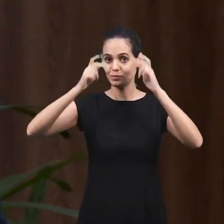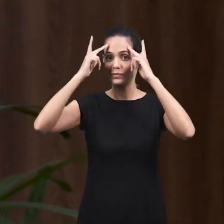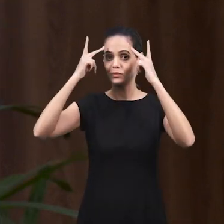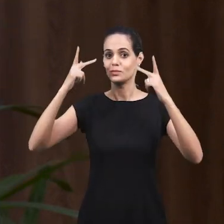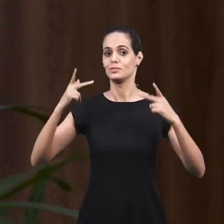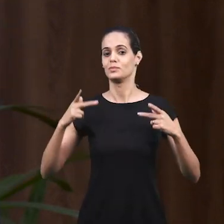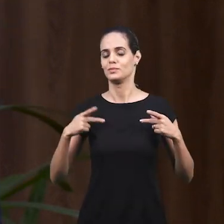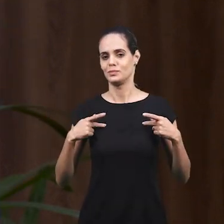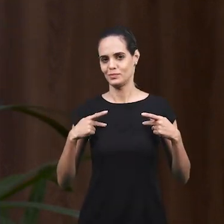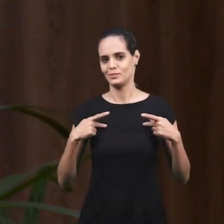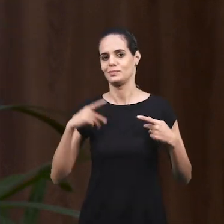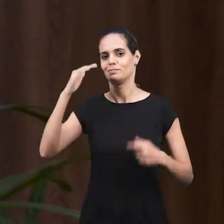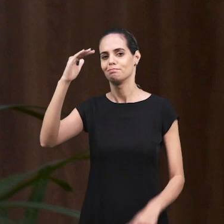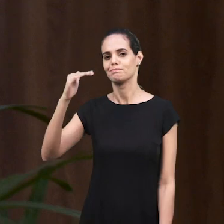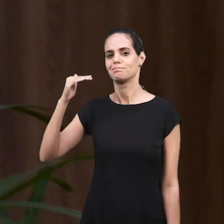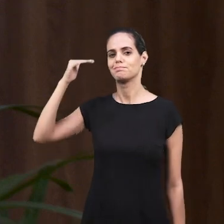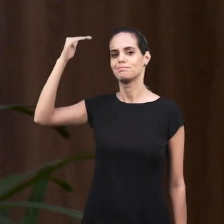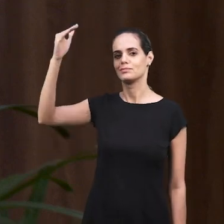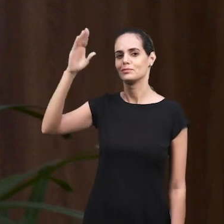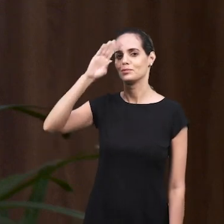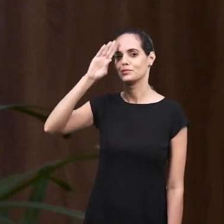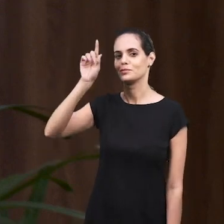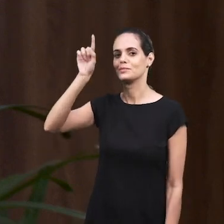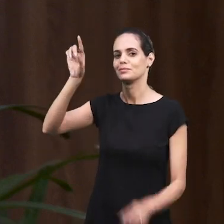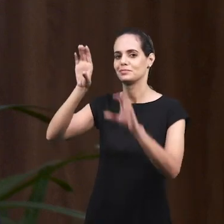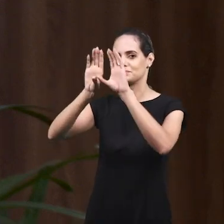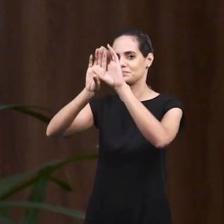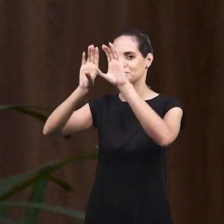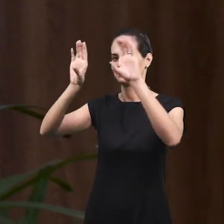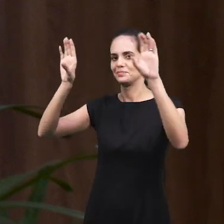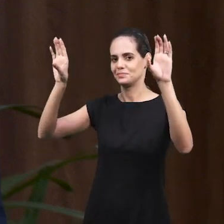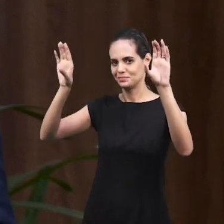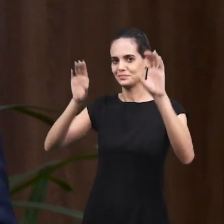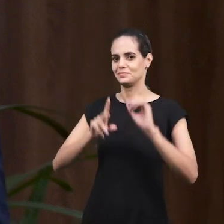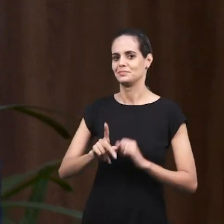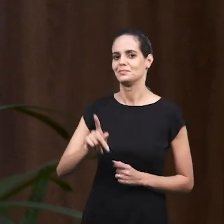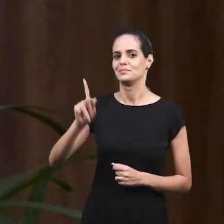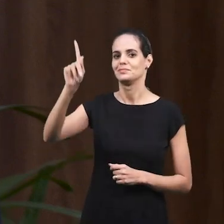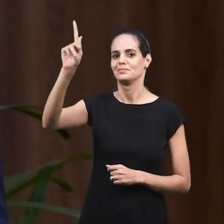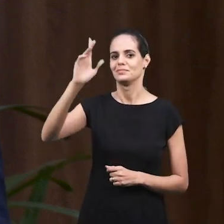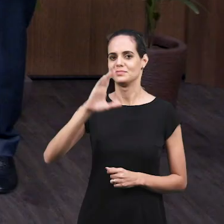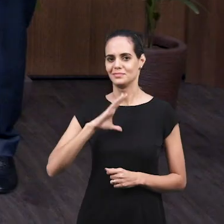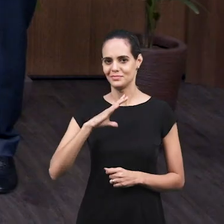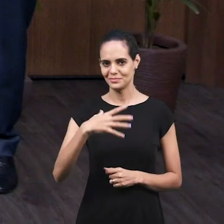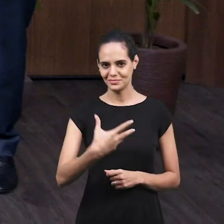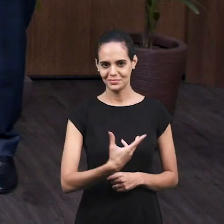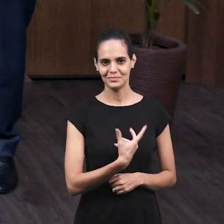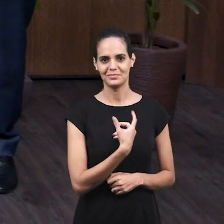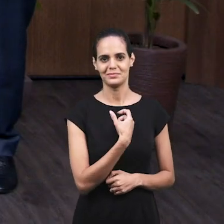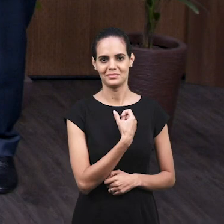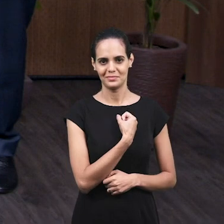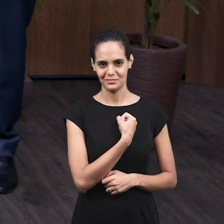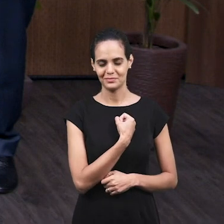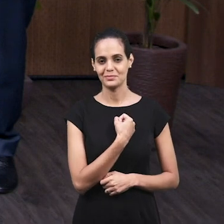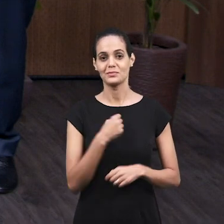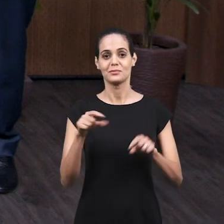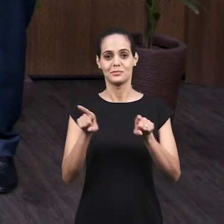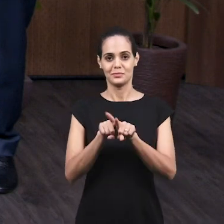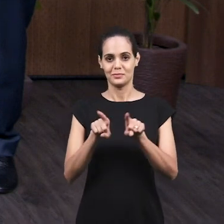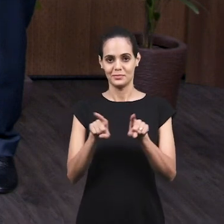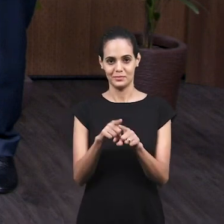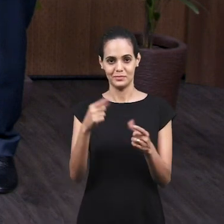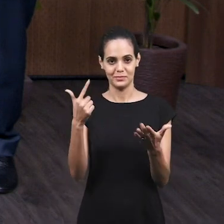Par-dessus de tout, le royaume des cieux, le salut. Et dans le livre, pasteur Sergio d'Apocalypse,